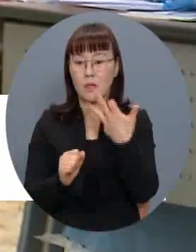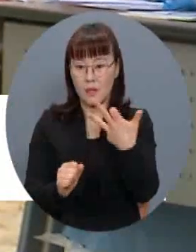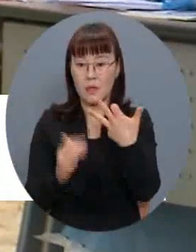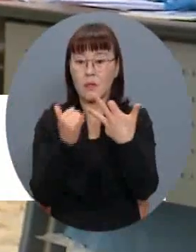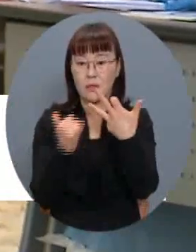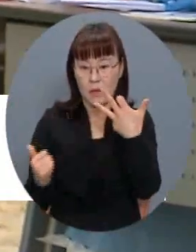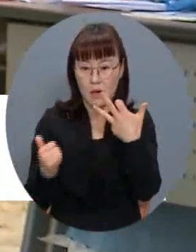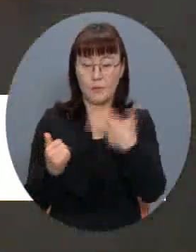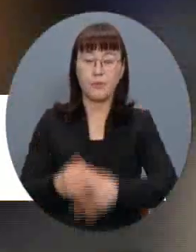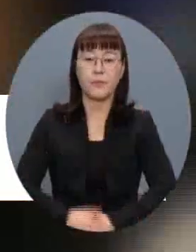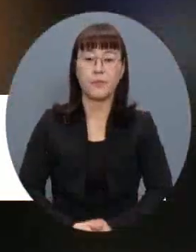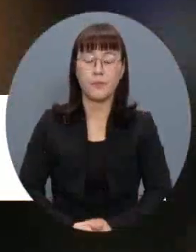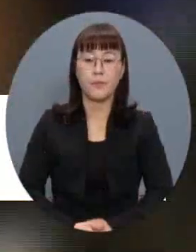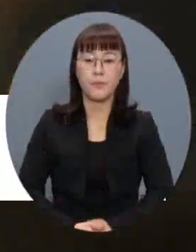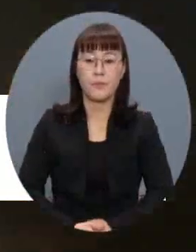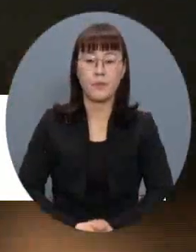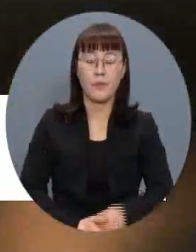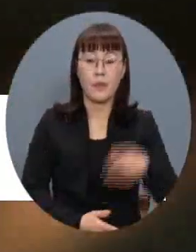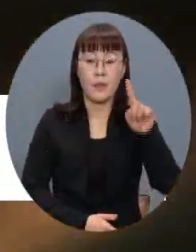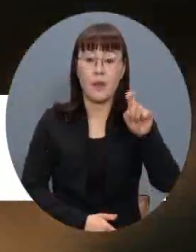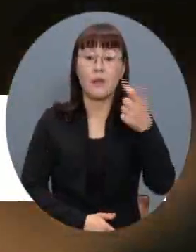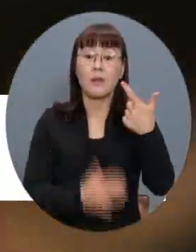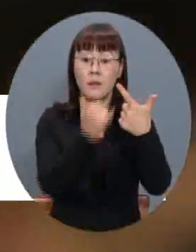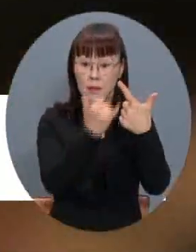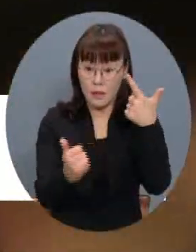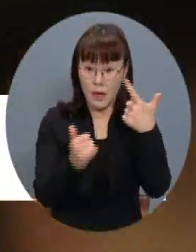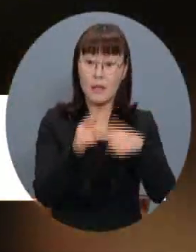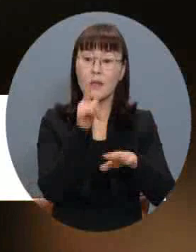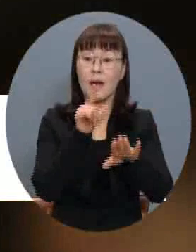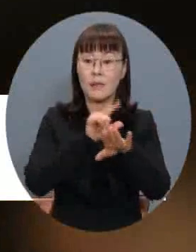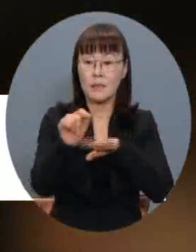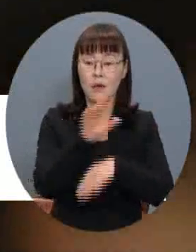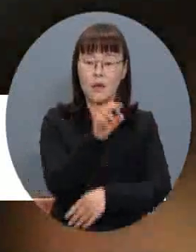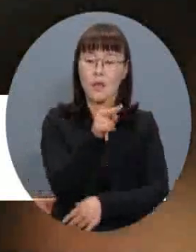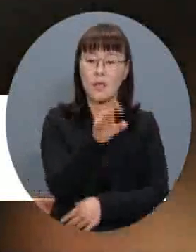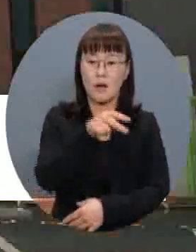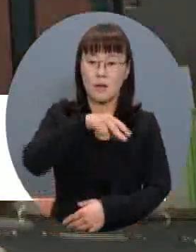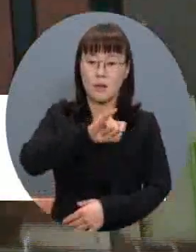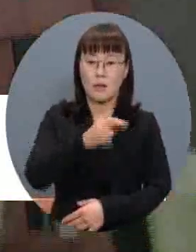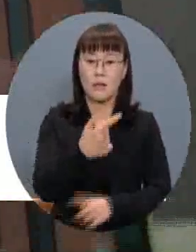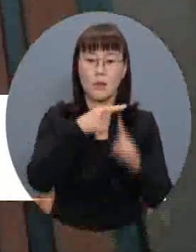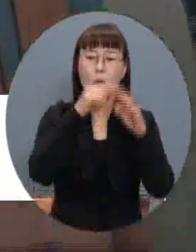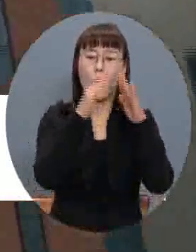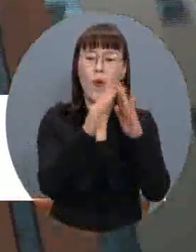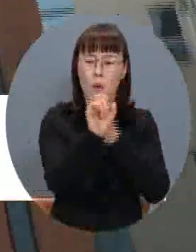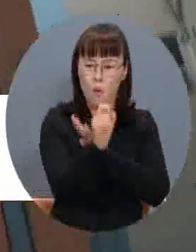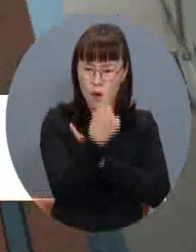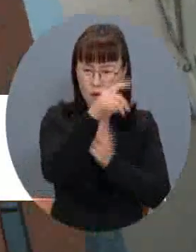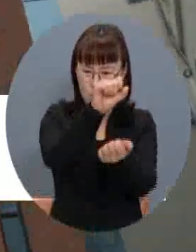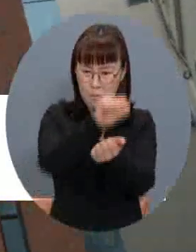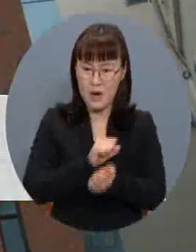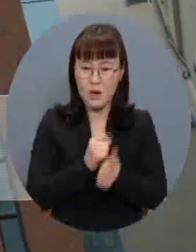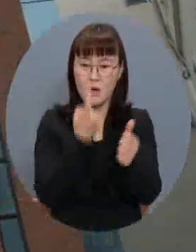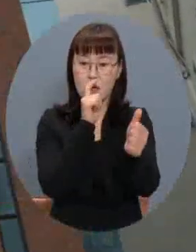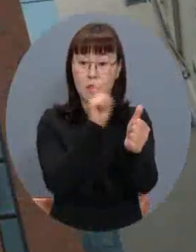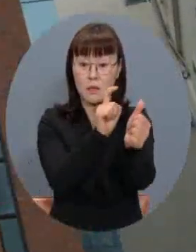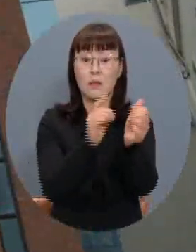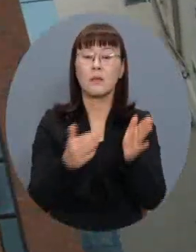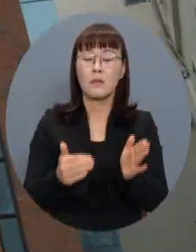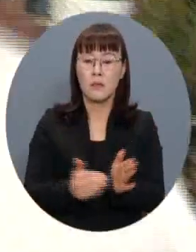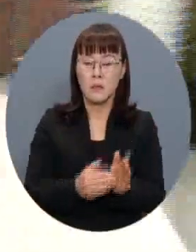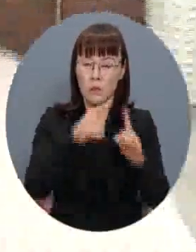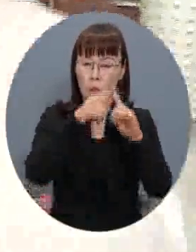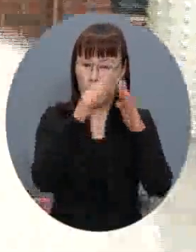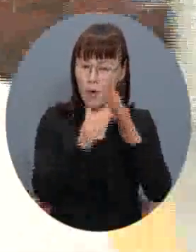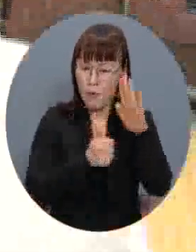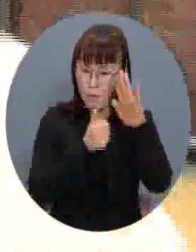18명이 나왔습니다. 이 가운데 16명이 달성군에 있는 대구 영신교회를 통해 감염된 사례입니다. 이